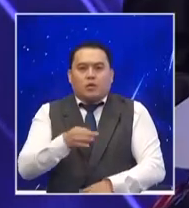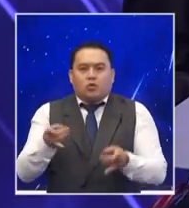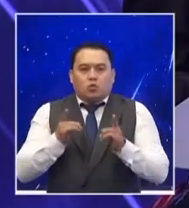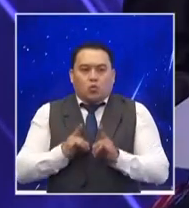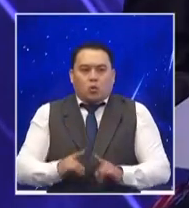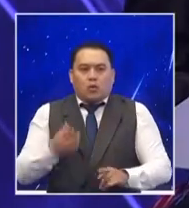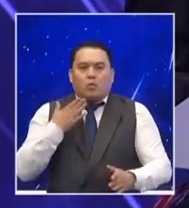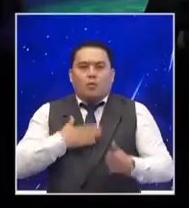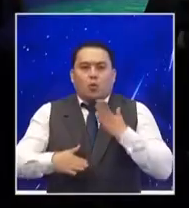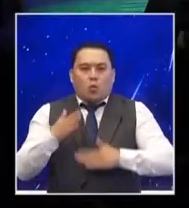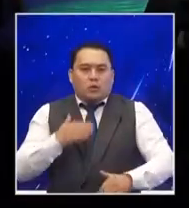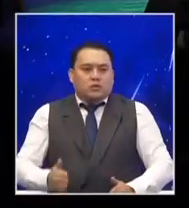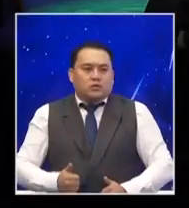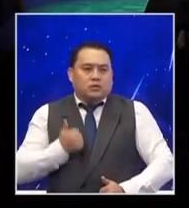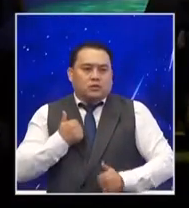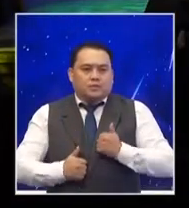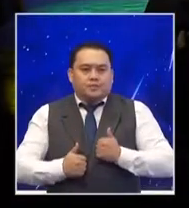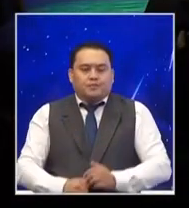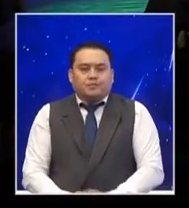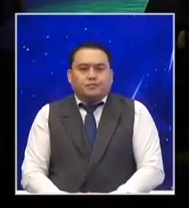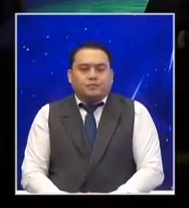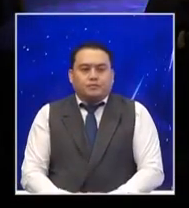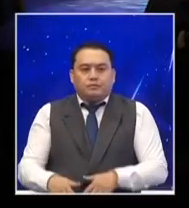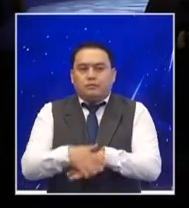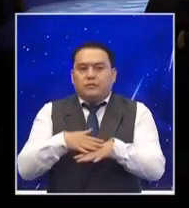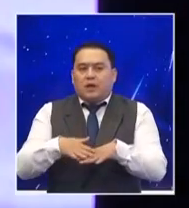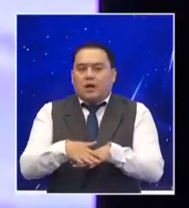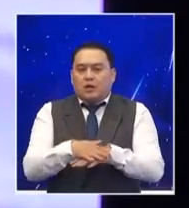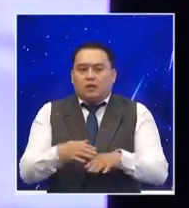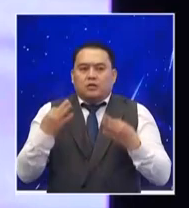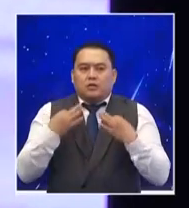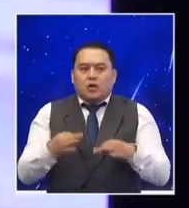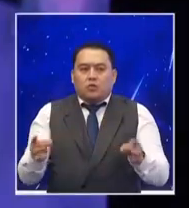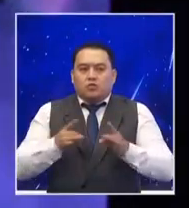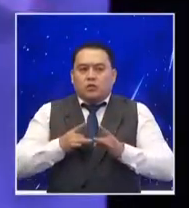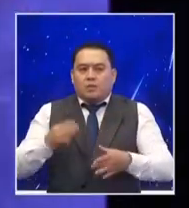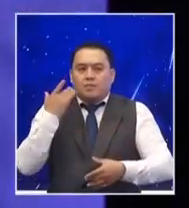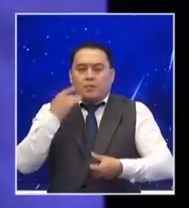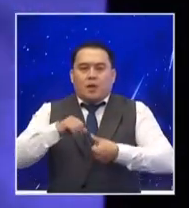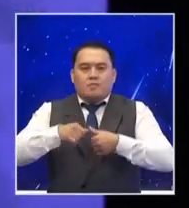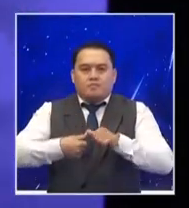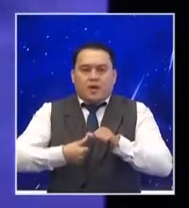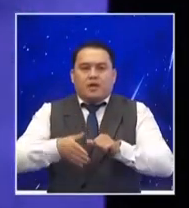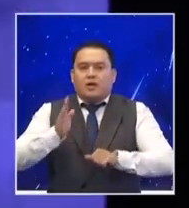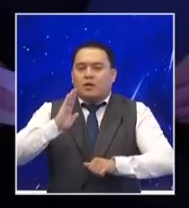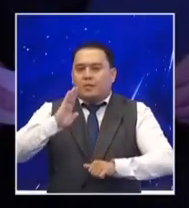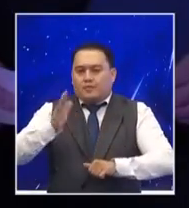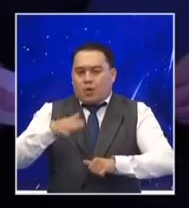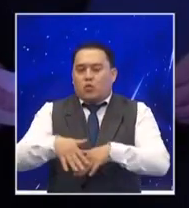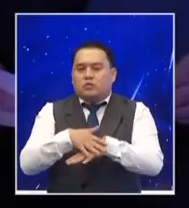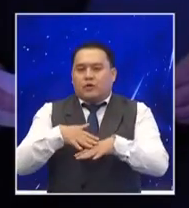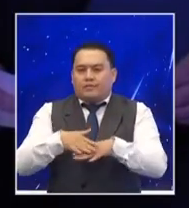туғаныма мақтанам. Мәртебесі асып мерейі тасығандардың жадында бұл тәуелсіздік тойы мәңгі сақталады. Бір емес көп